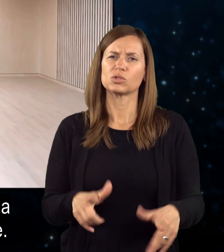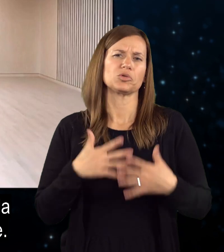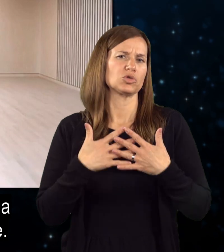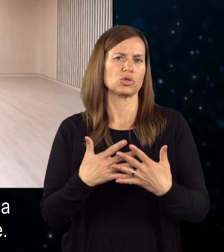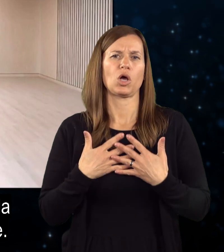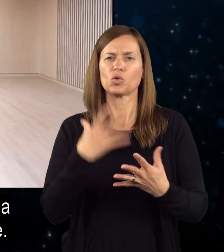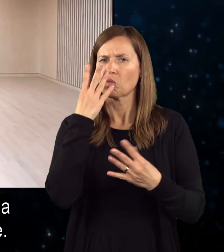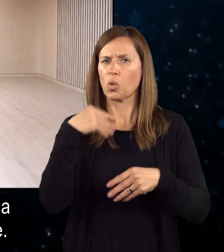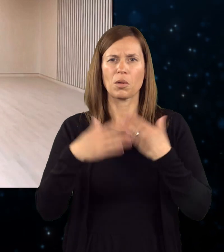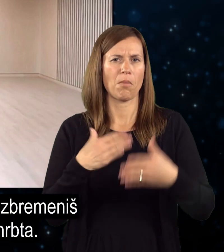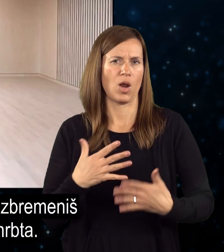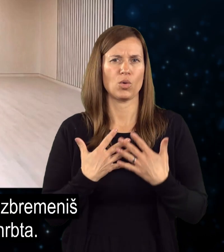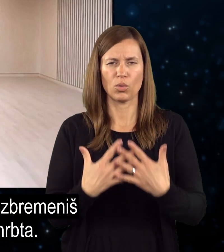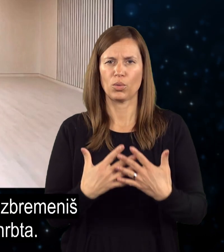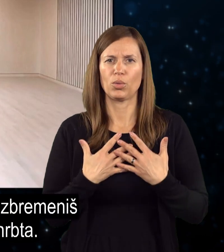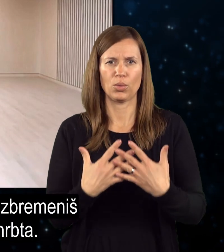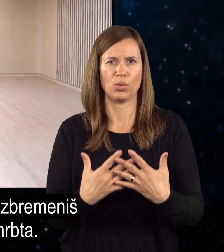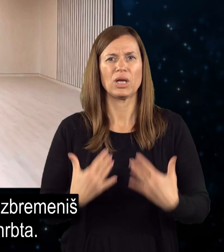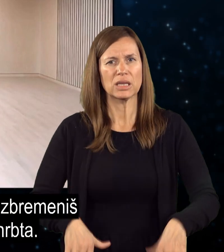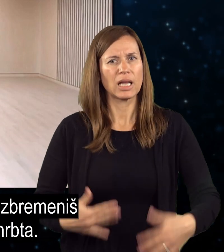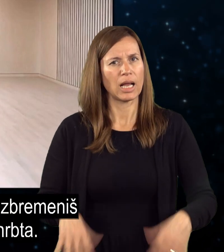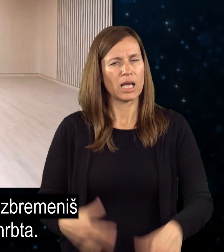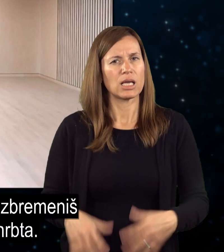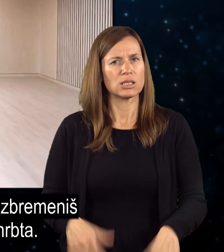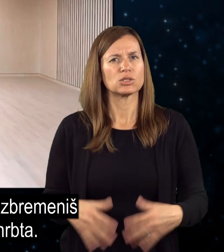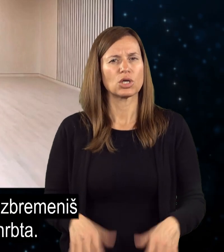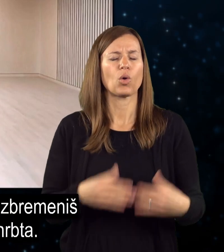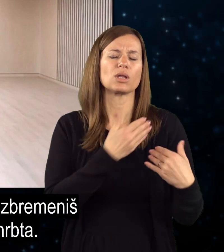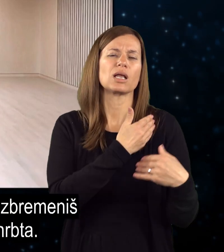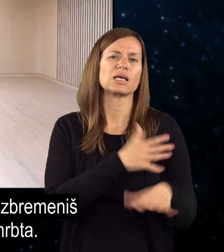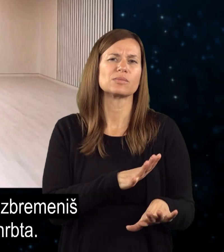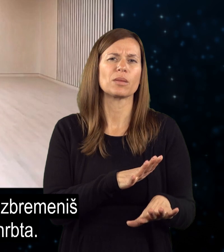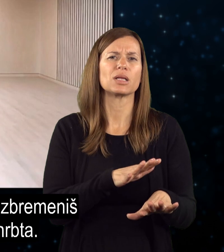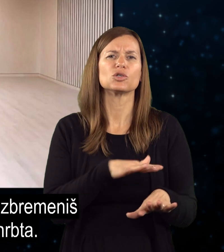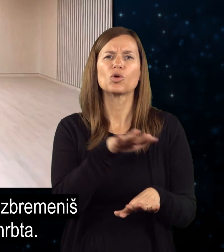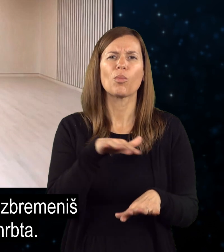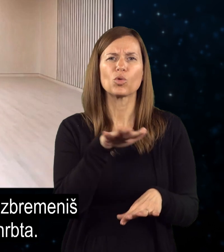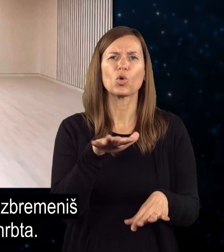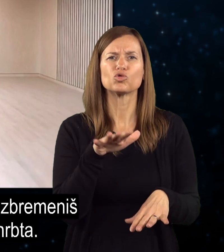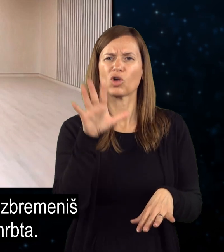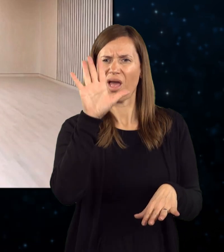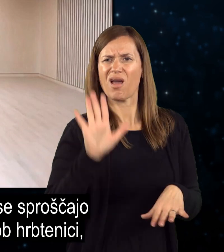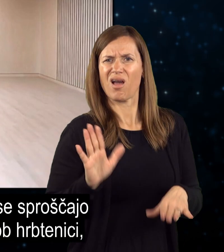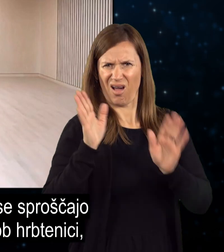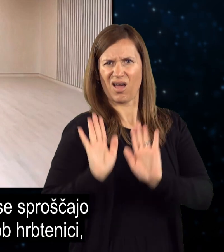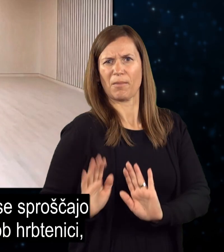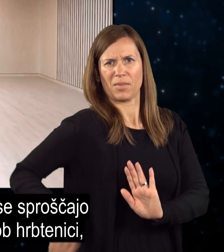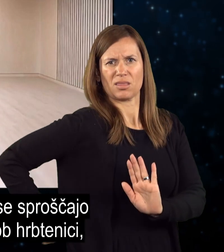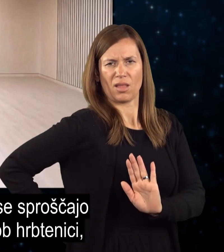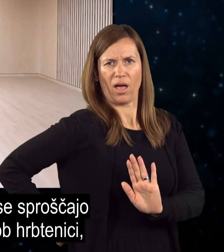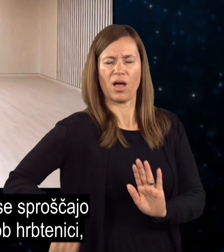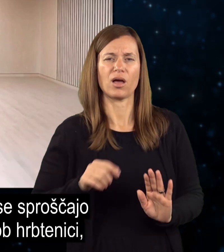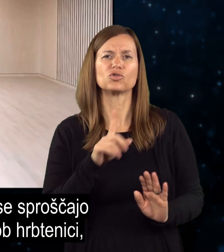teče. S tresanjem nekako razbremeniš področje celega hrbta. Kadar so